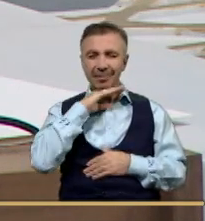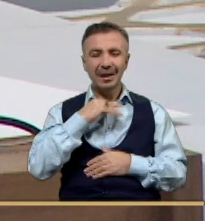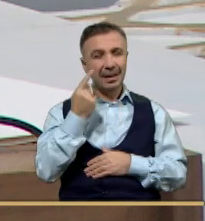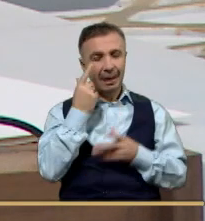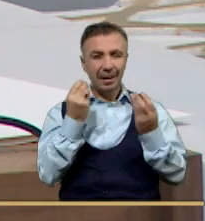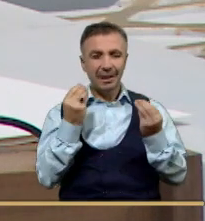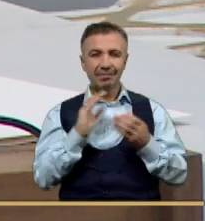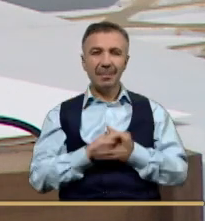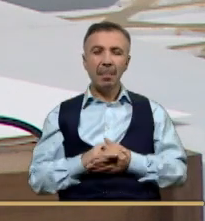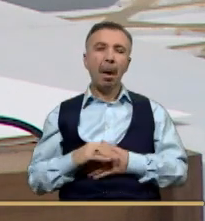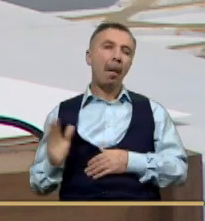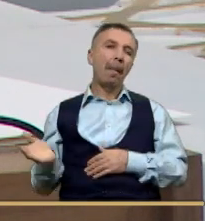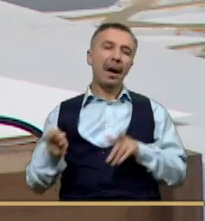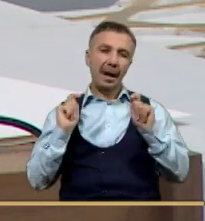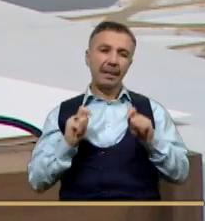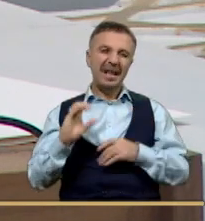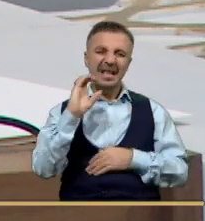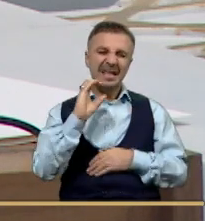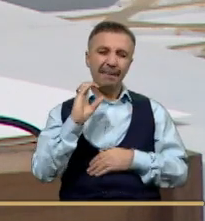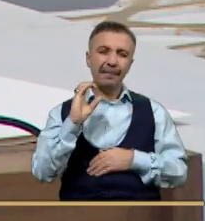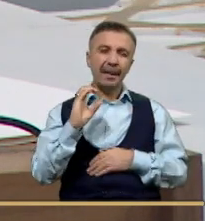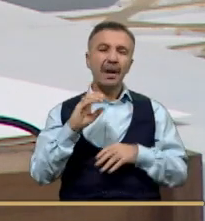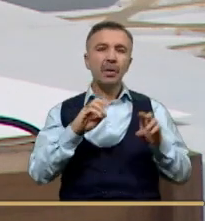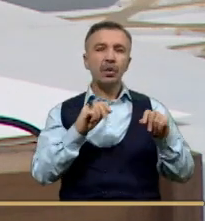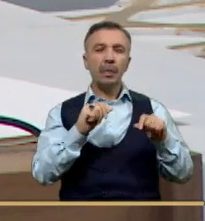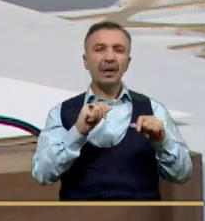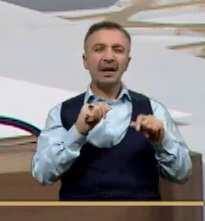bahane uyduruyorlar, İslam topraklarını işgal ediyorlar.